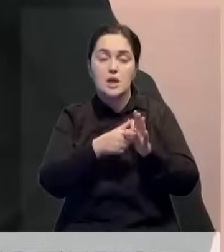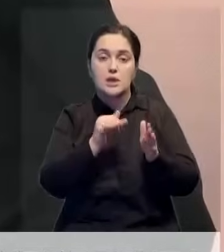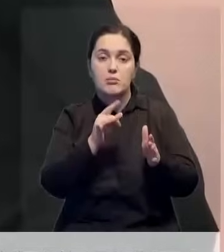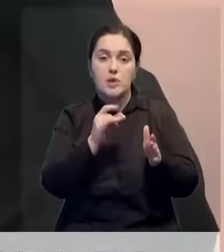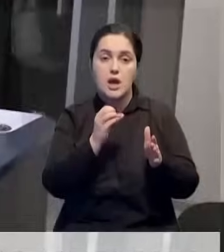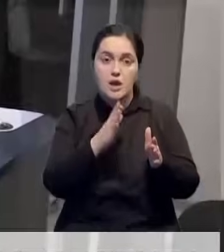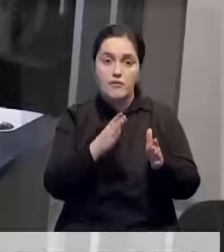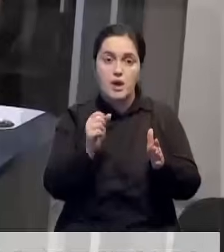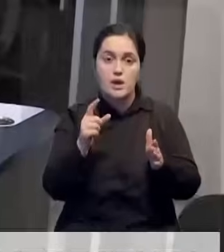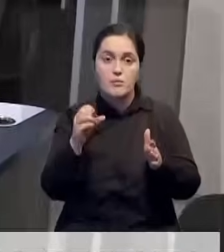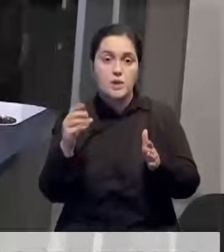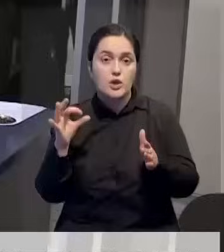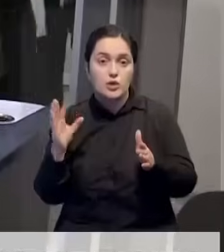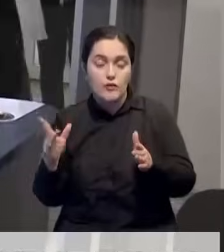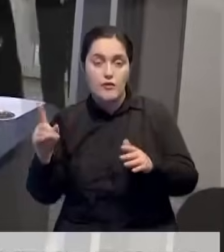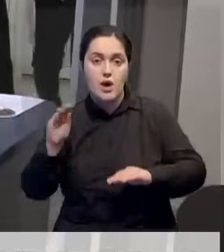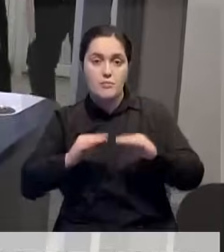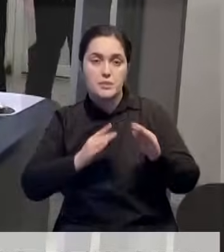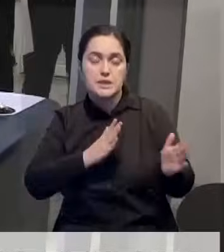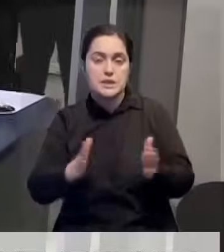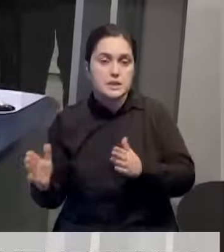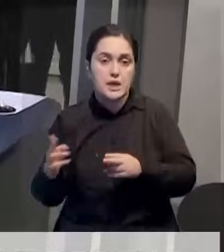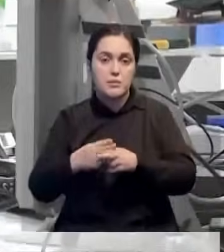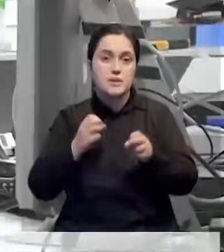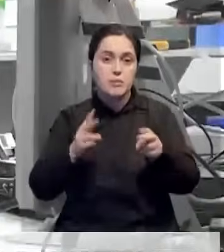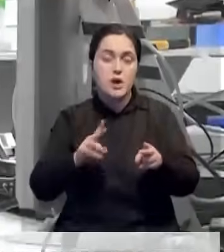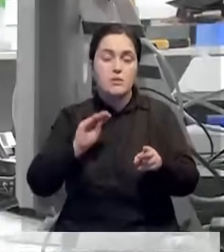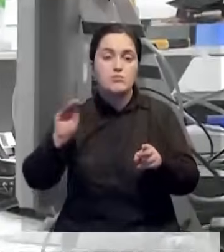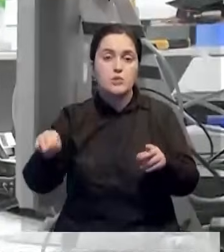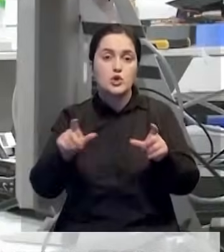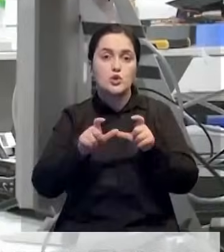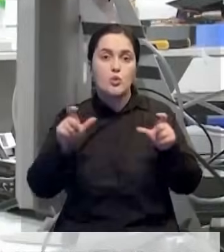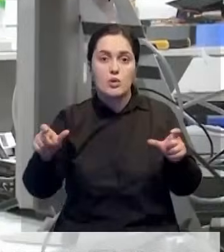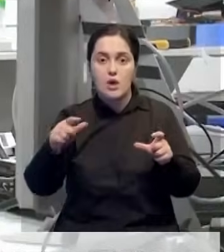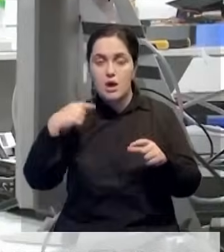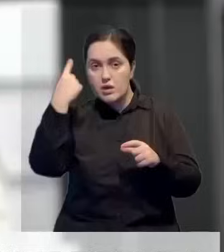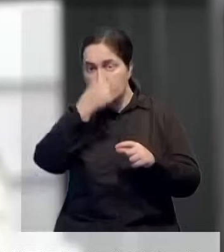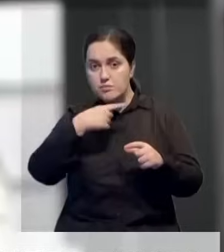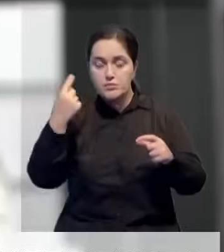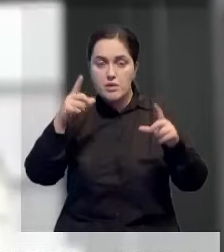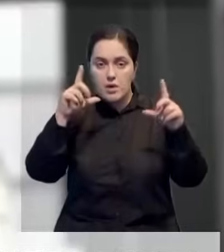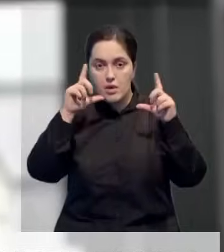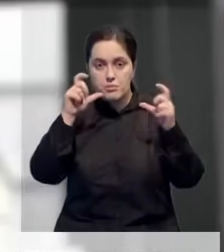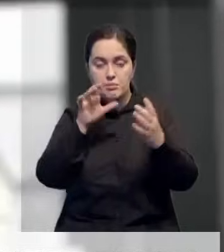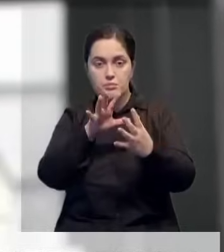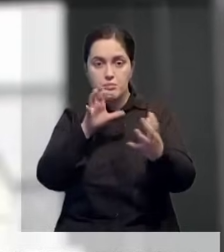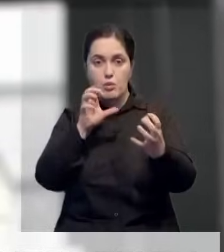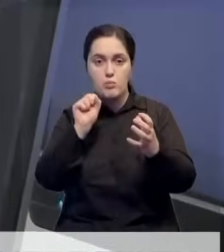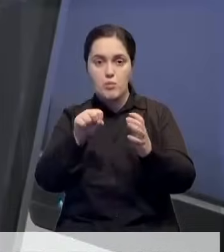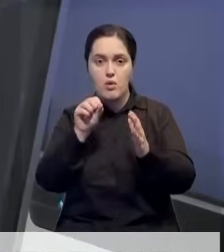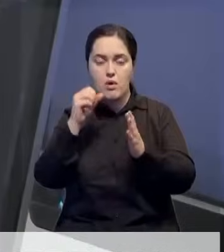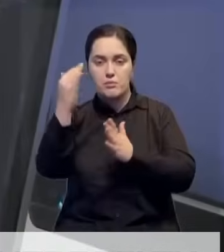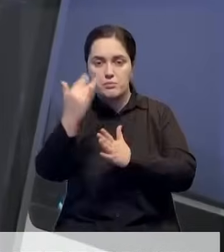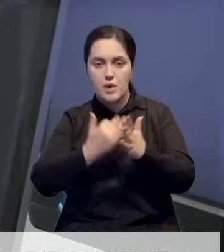Алишер Ахметов смоделировали системы безопасности в учебных заведениях. Считывание лиц с возможностью формировать базы данных